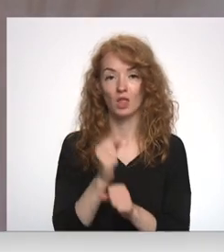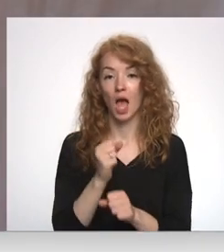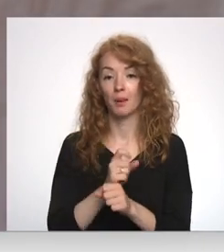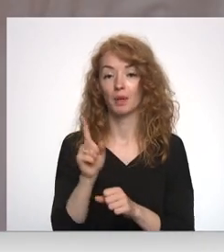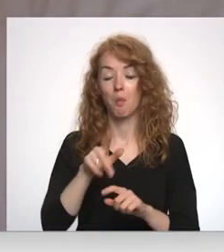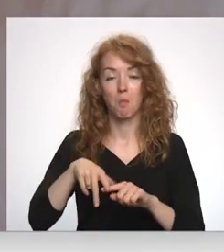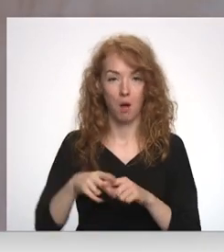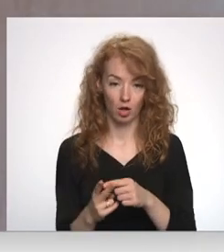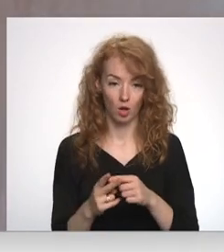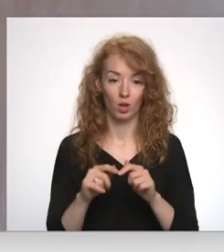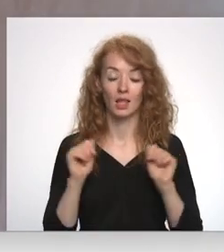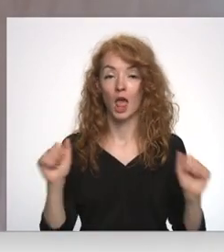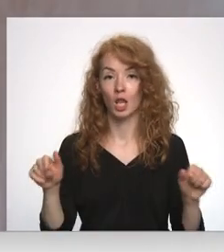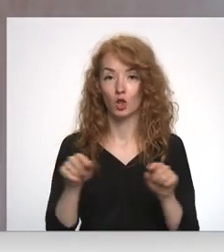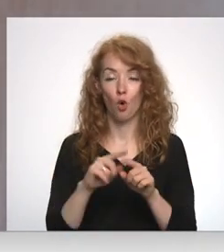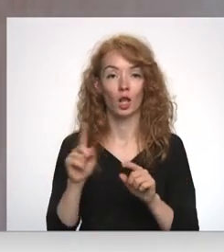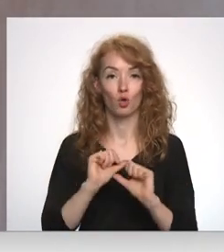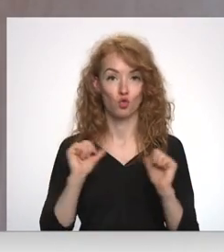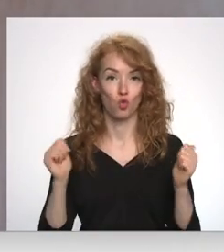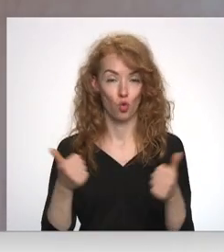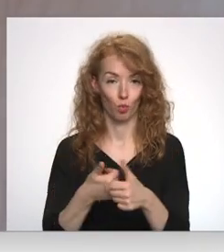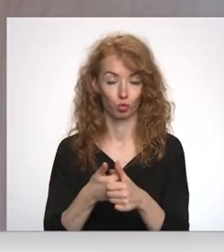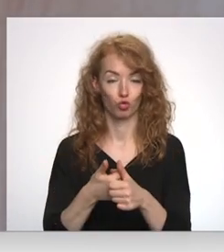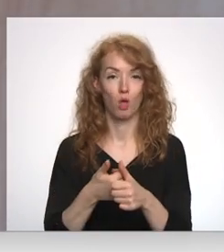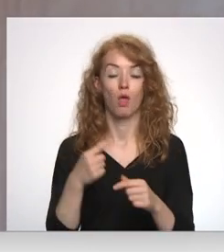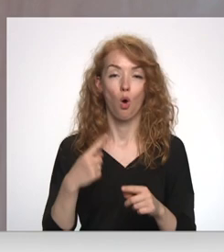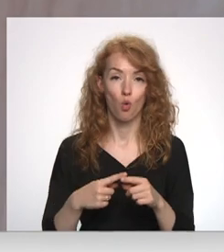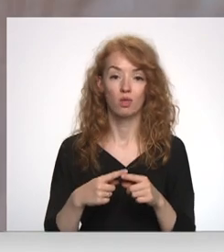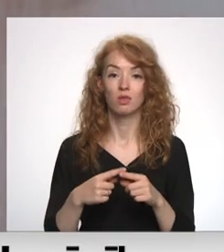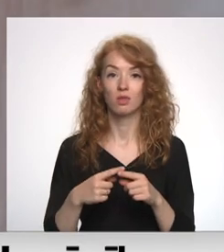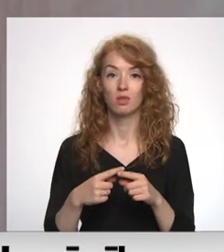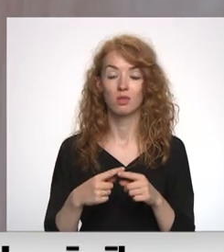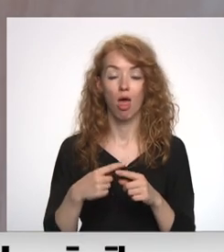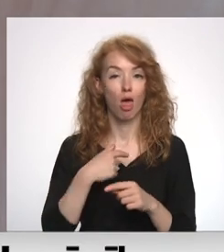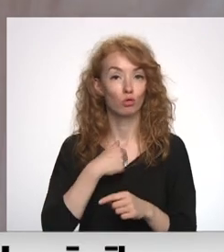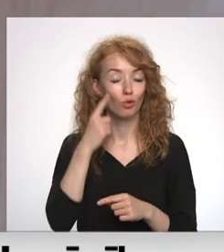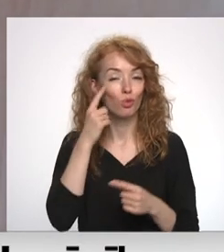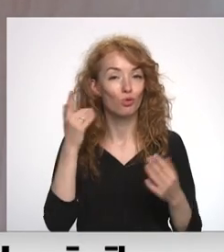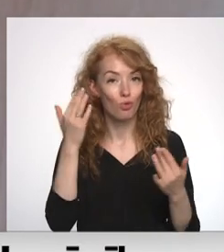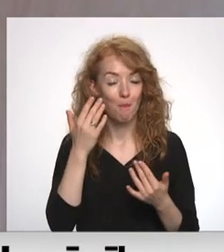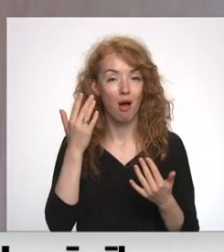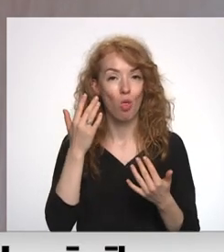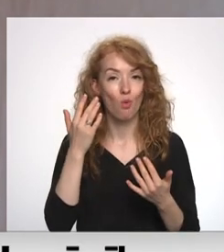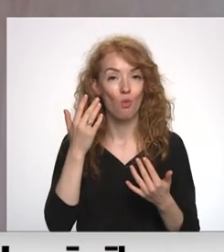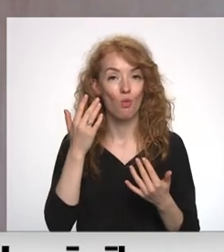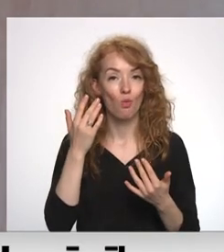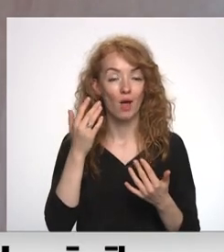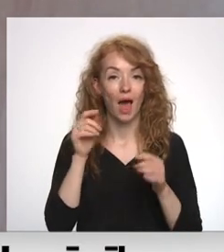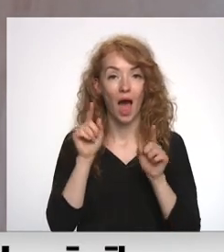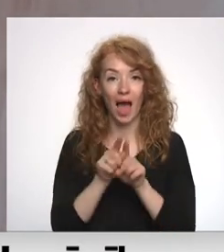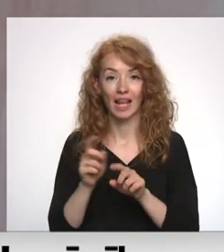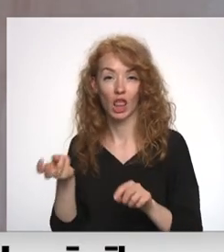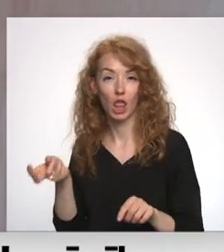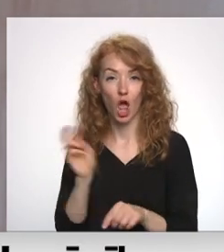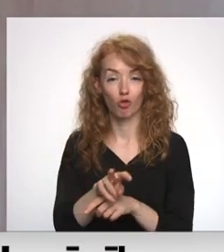pārtraukti, teritorija ir norobežota. Es domāju, ka arī tas ierašanās